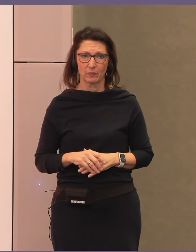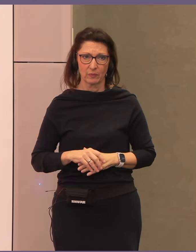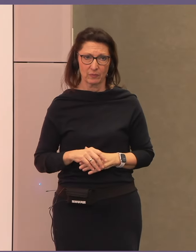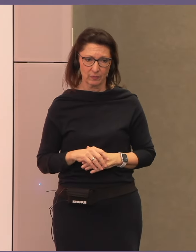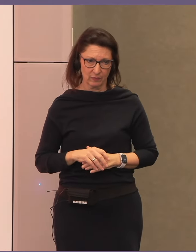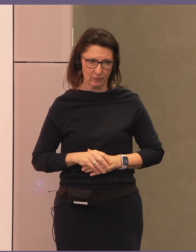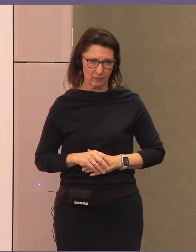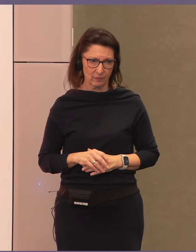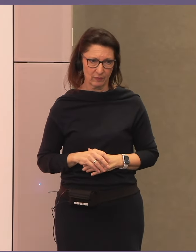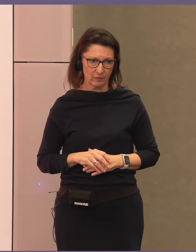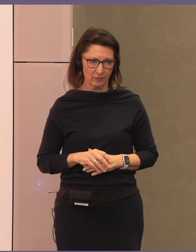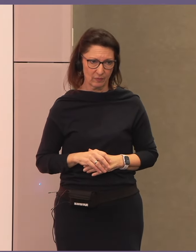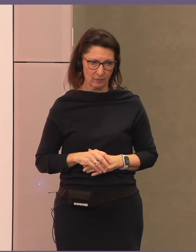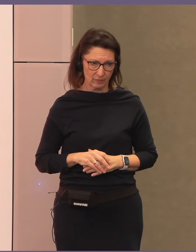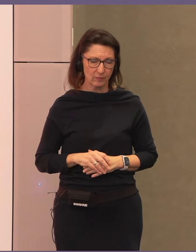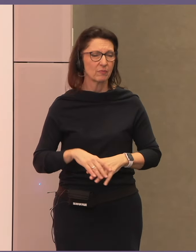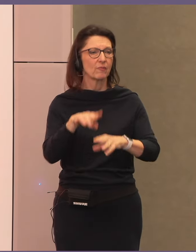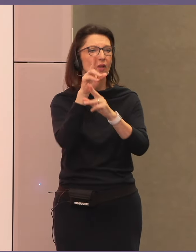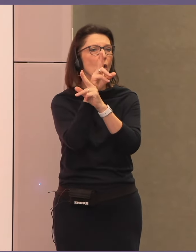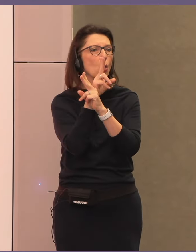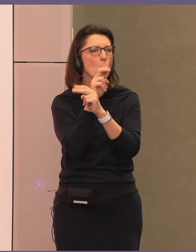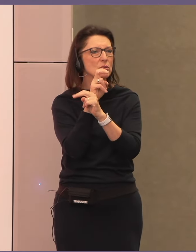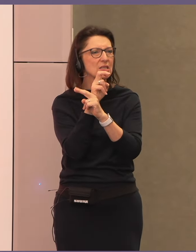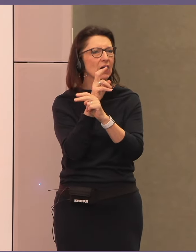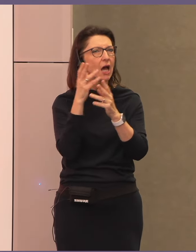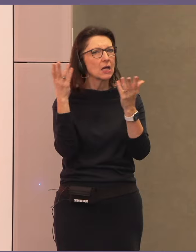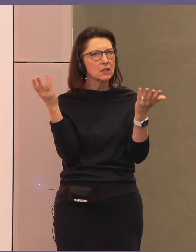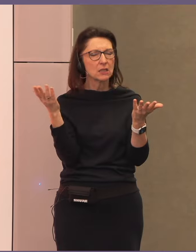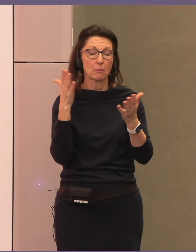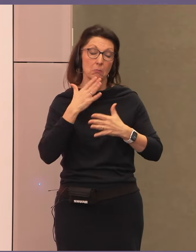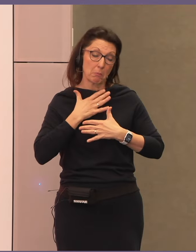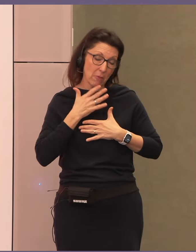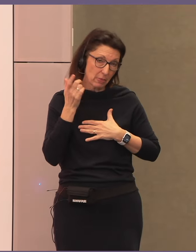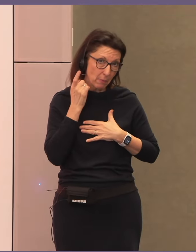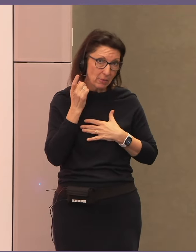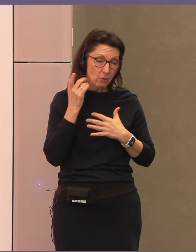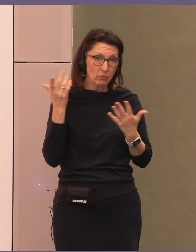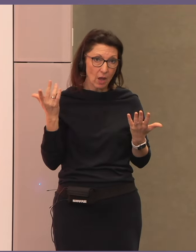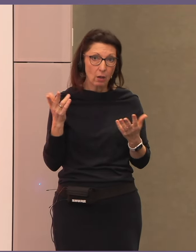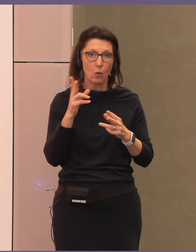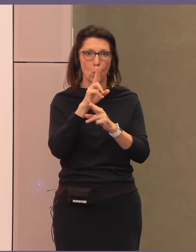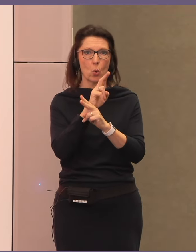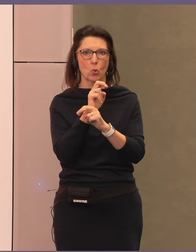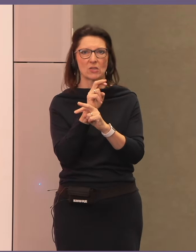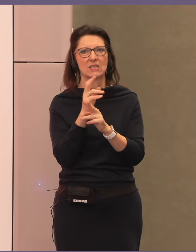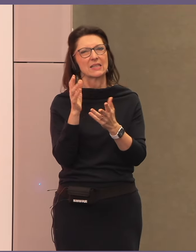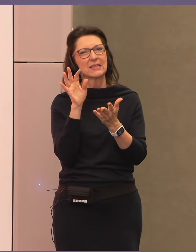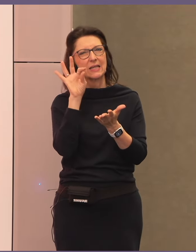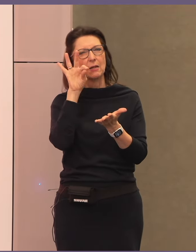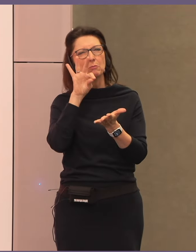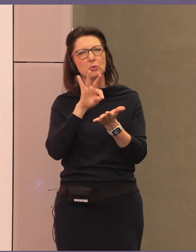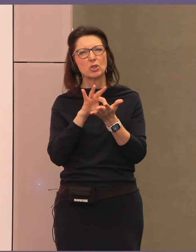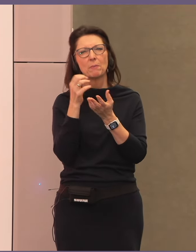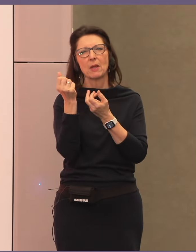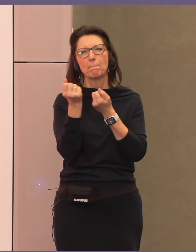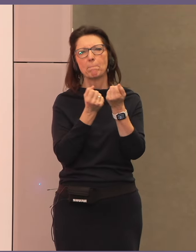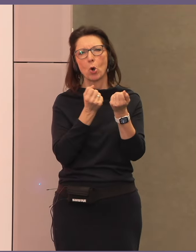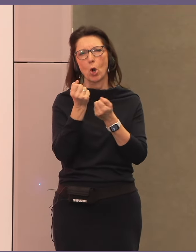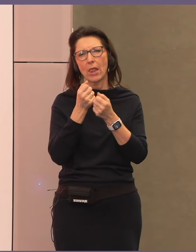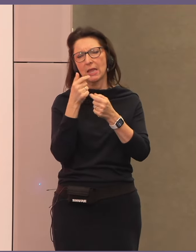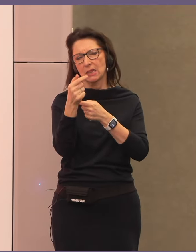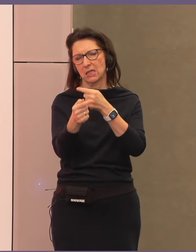In Österreich stellt meines Erachtens ein bestimmter politischer Prozess ein